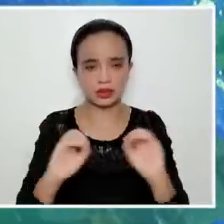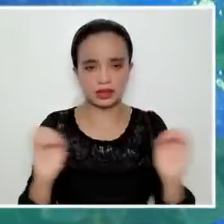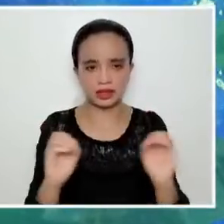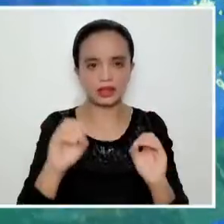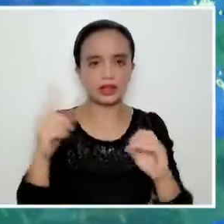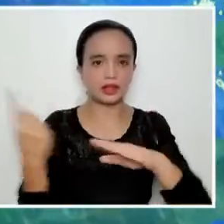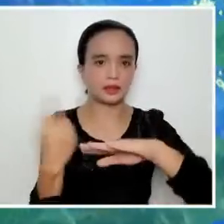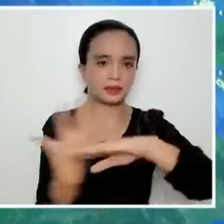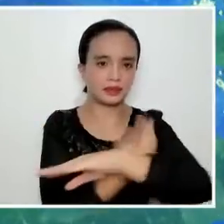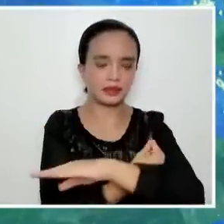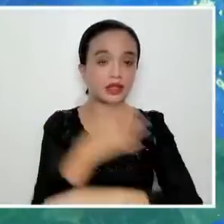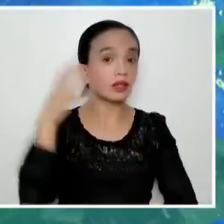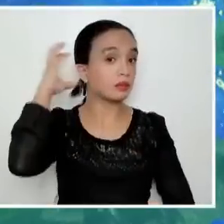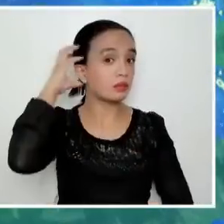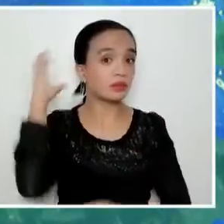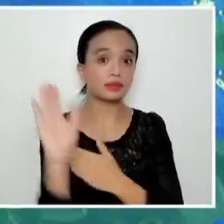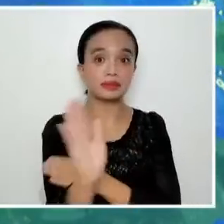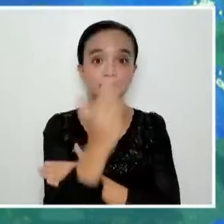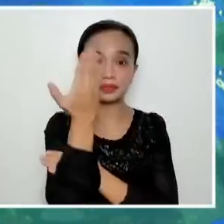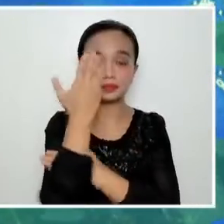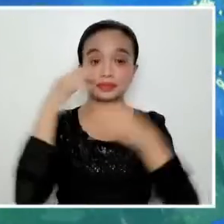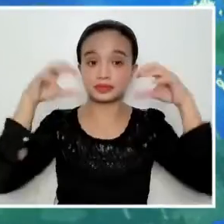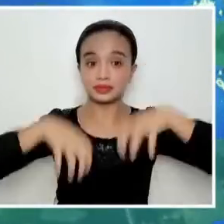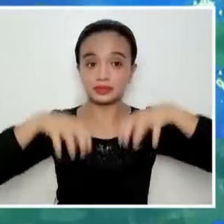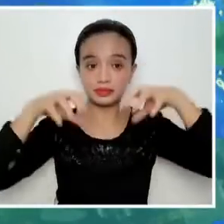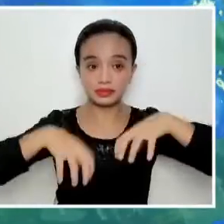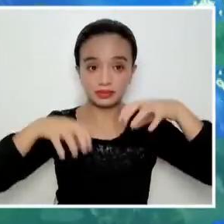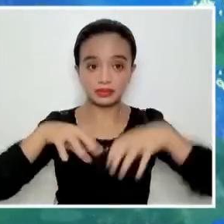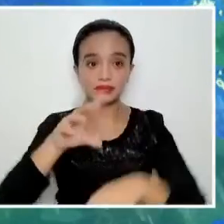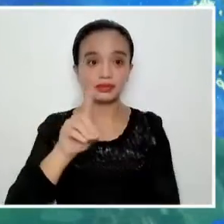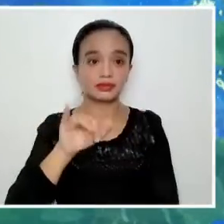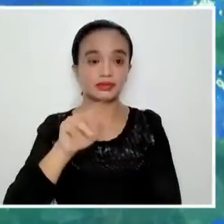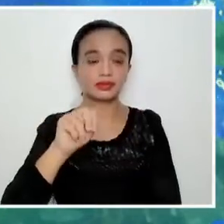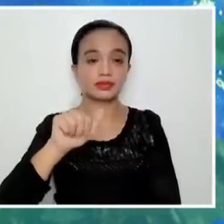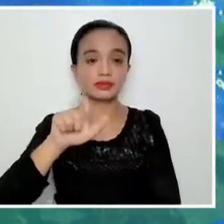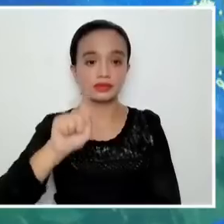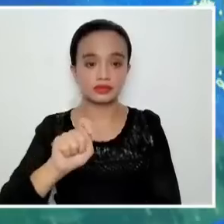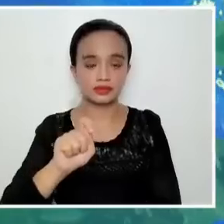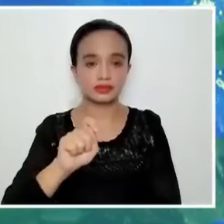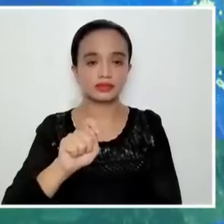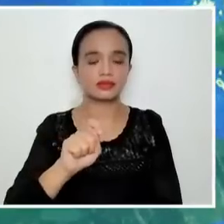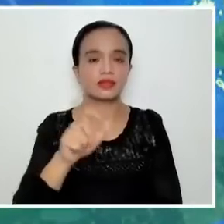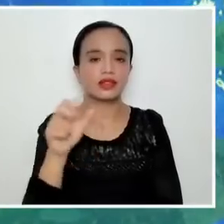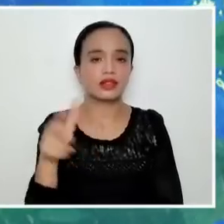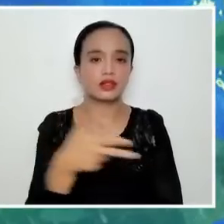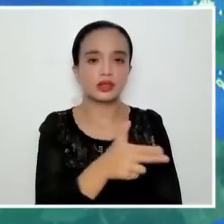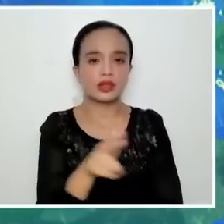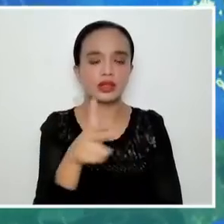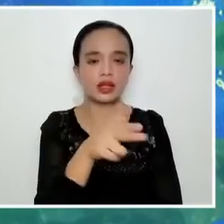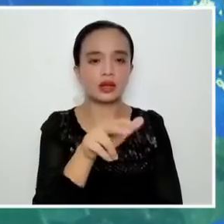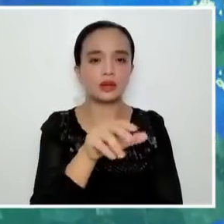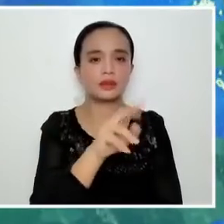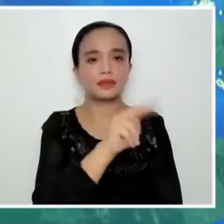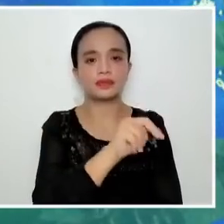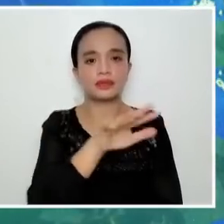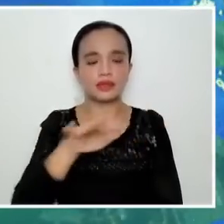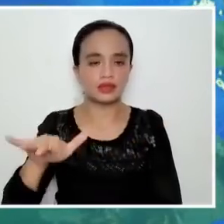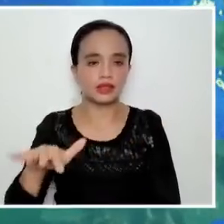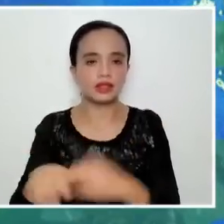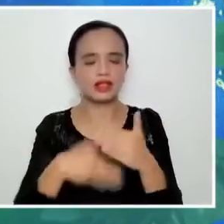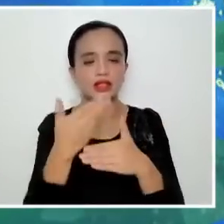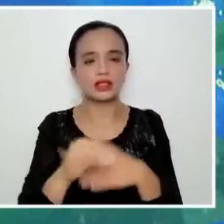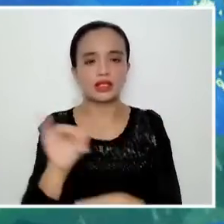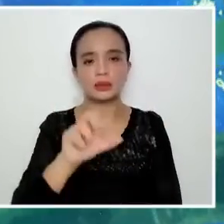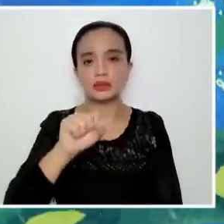sa Mindanao, sa umaga maulan po sa Dinagat Islands at Surigao del Norte, mas maulan po sa Zamboanga Peninsula at sa Sulu